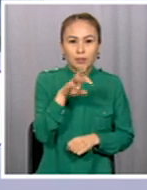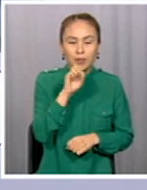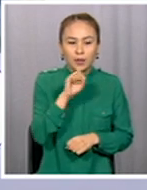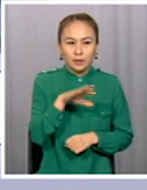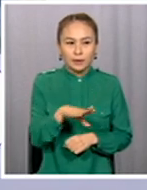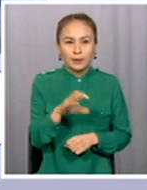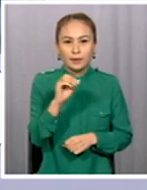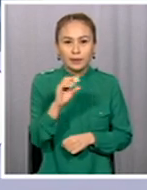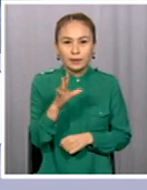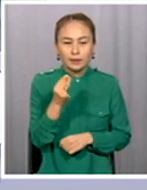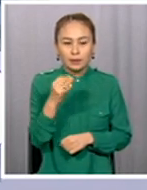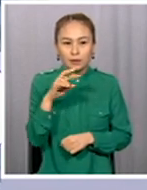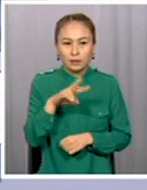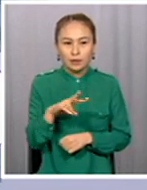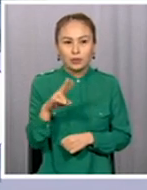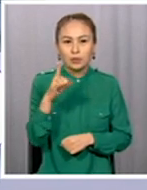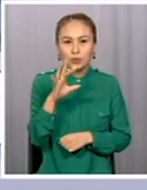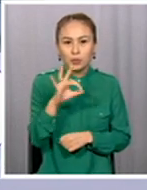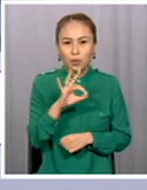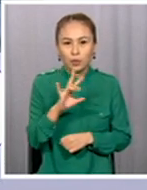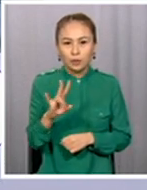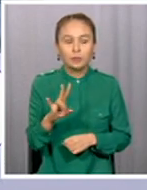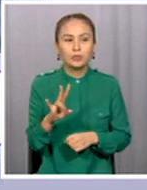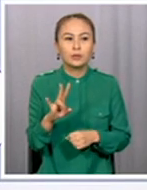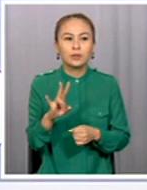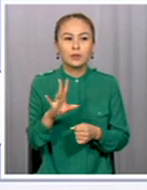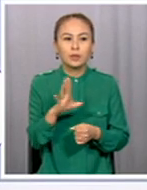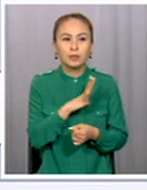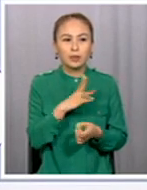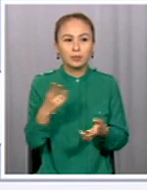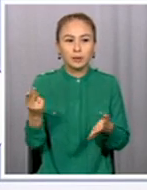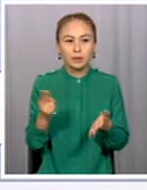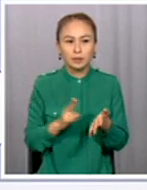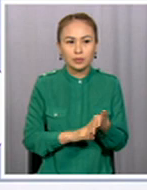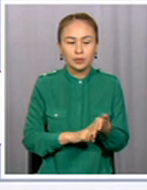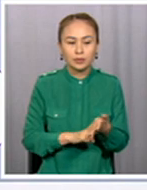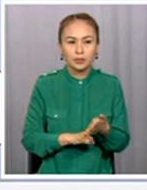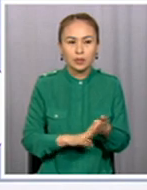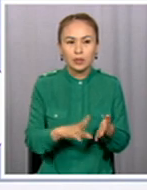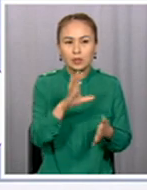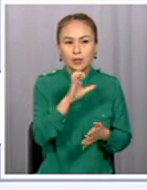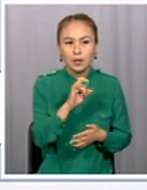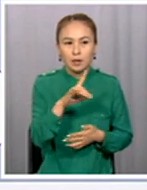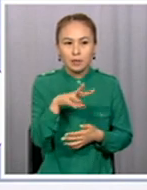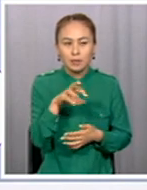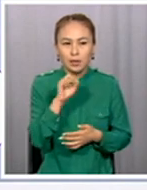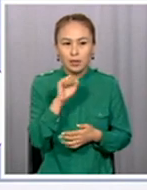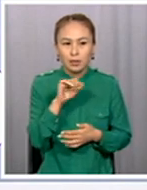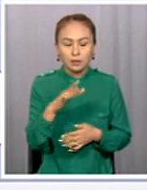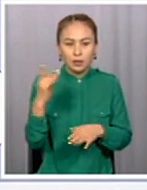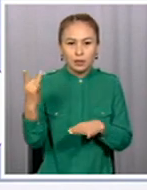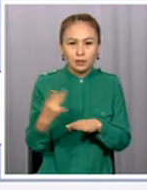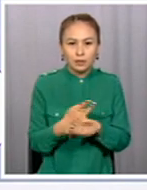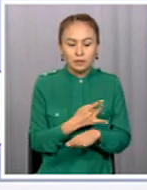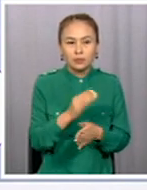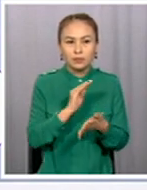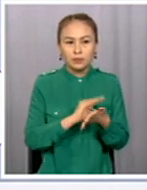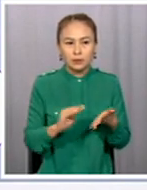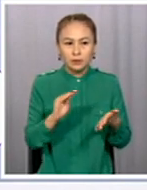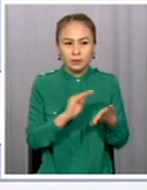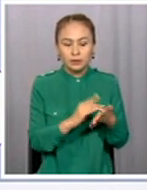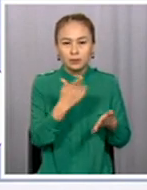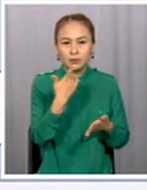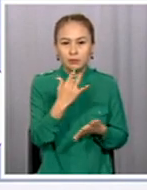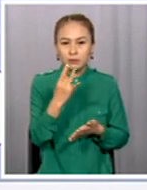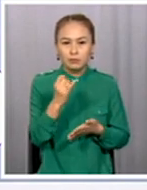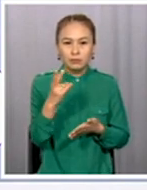және Дон өзенінің аралығын мекендеген делінген. Сарматтар туралы алғашқы деректерді Геродоттың